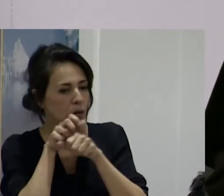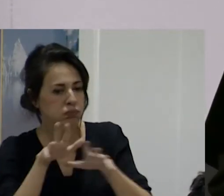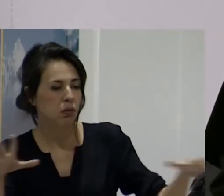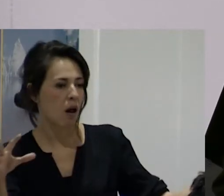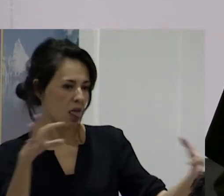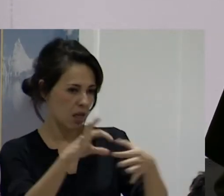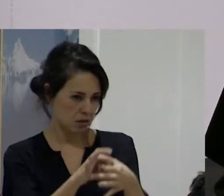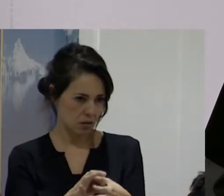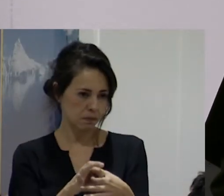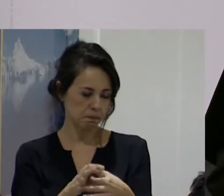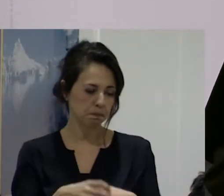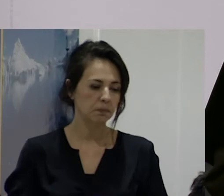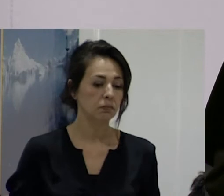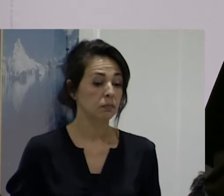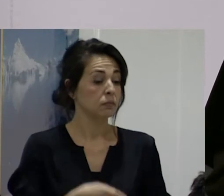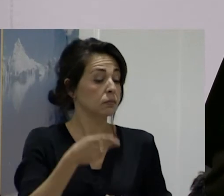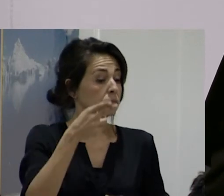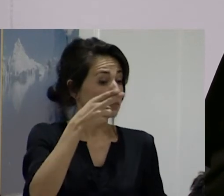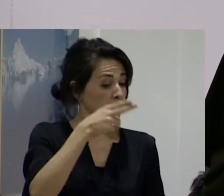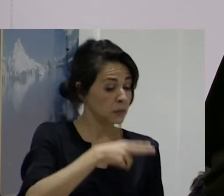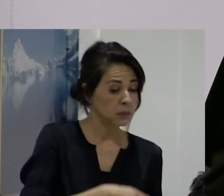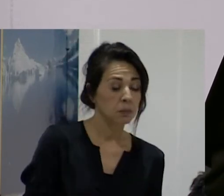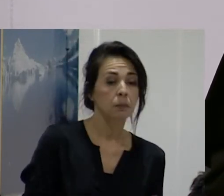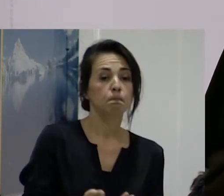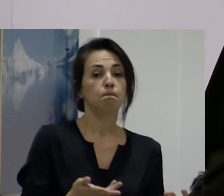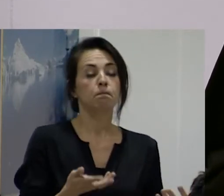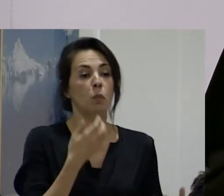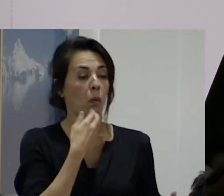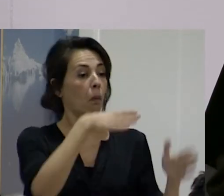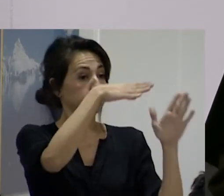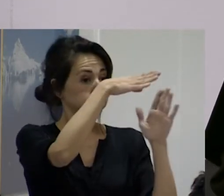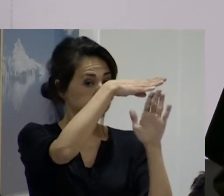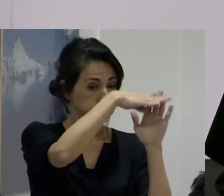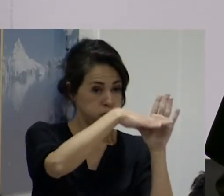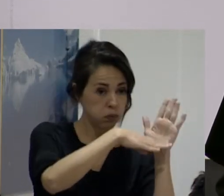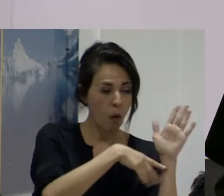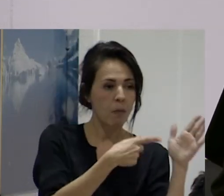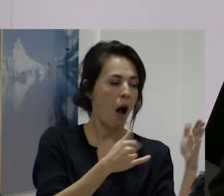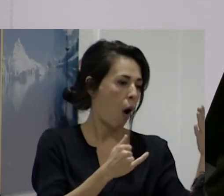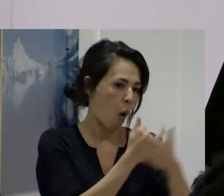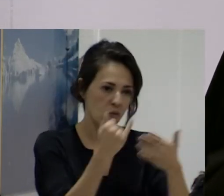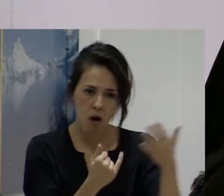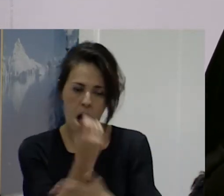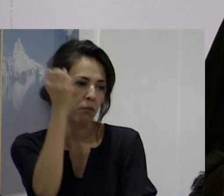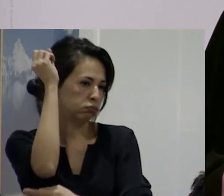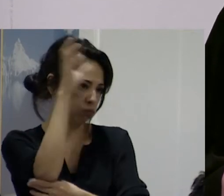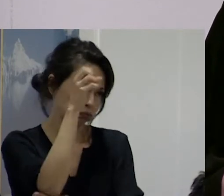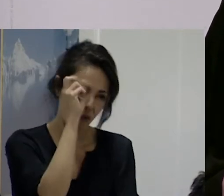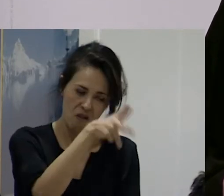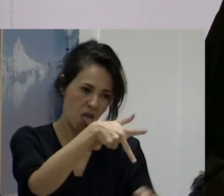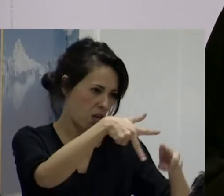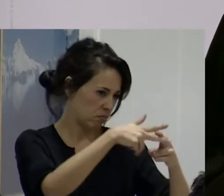coneixement. En aquest sentit, les acompanyen en un ampli programa paral·lel de jornades, conferències o